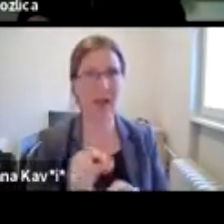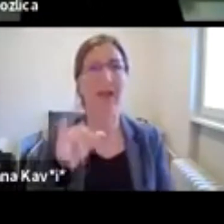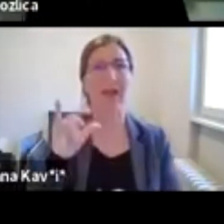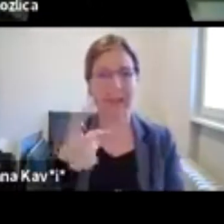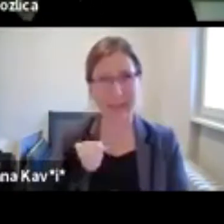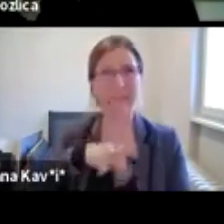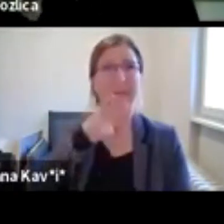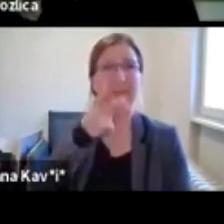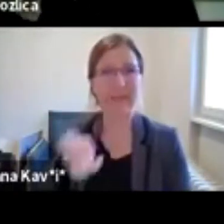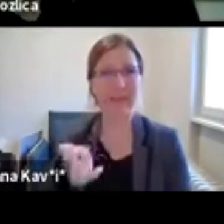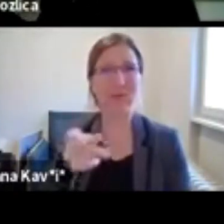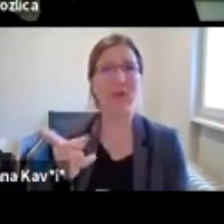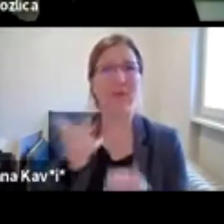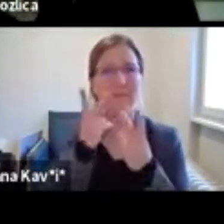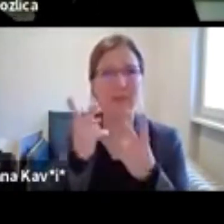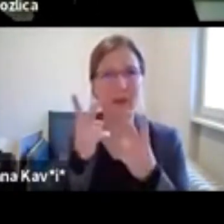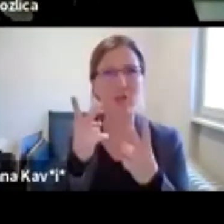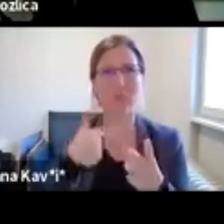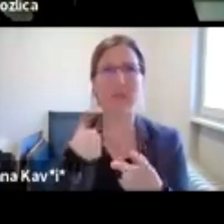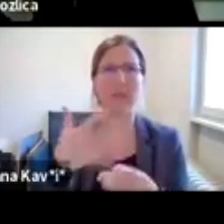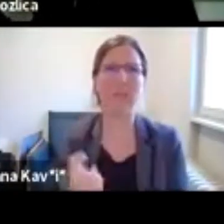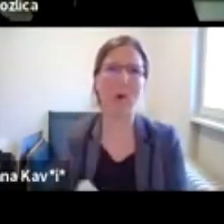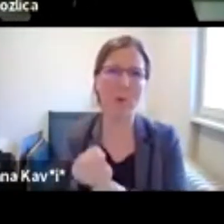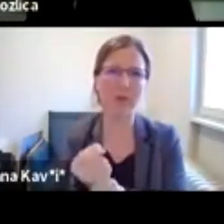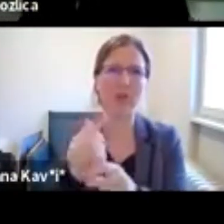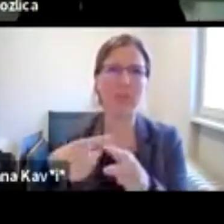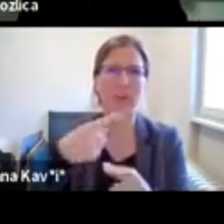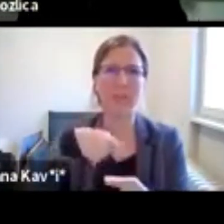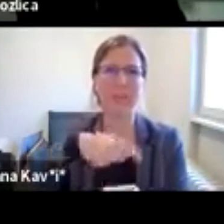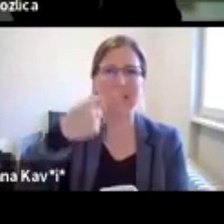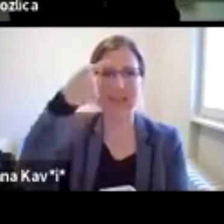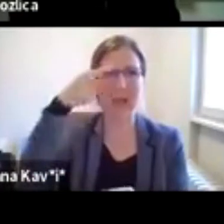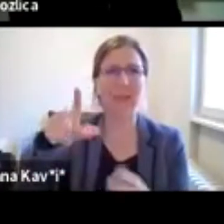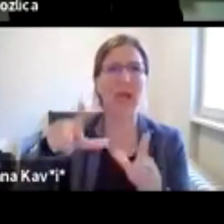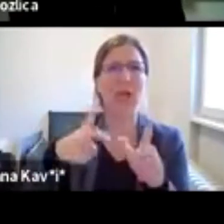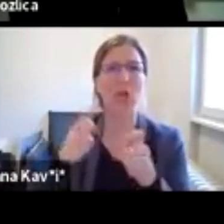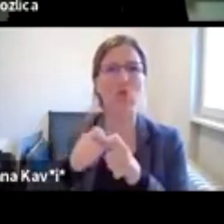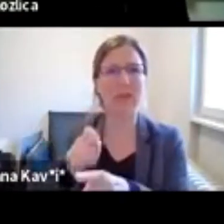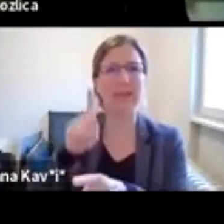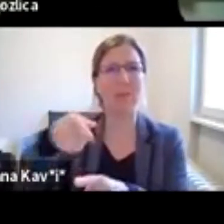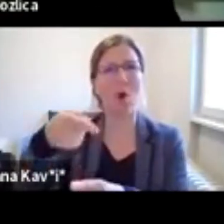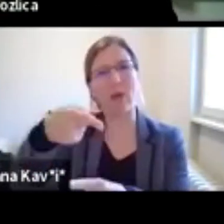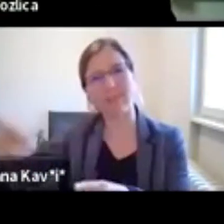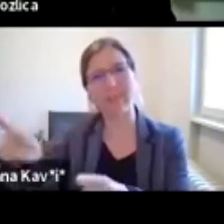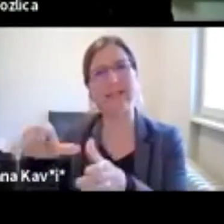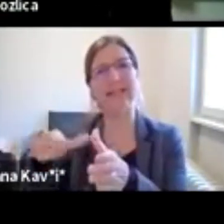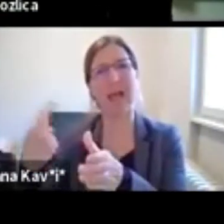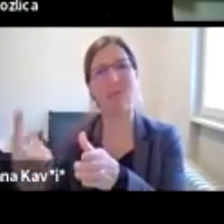joj podršku jer smo čuli da mora u samoizolaciju i sve će dobro proći ako ona nas čuje. Sve će biti dobro.